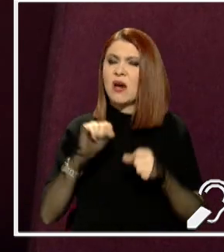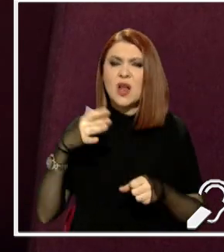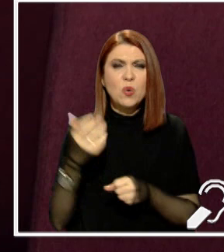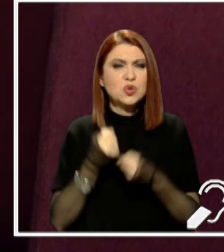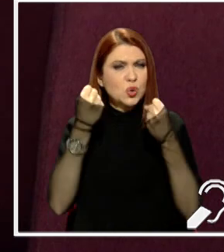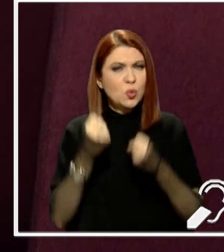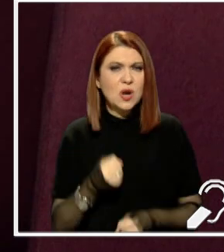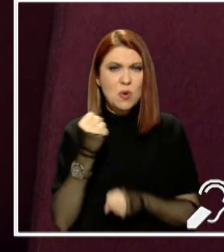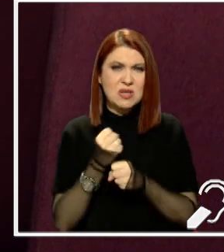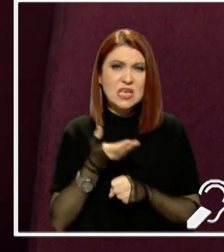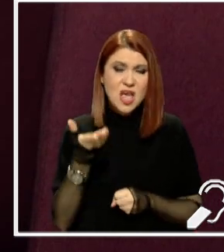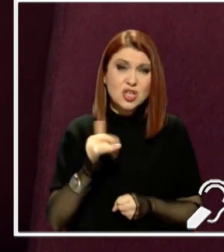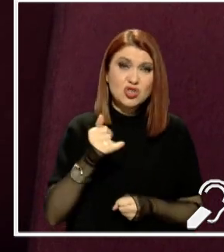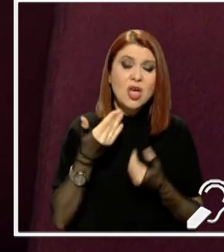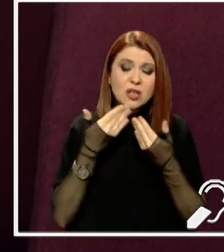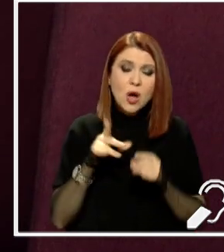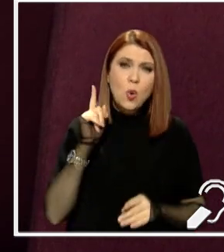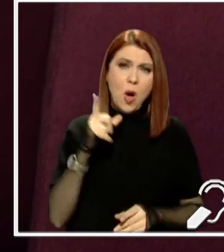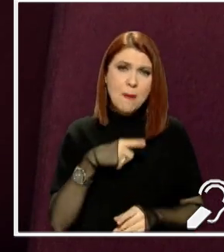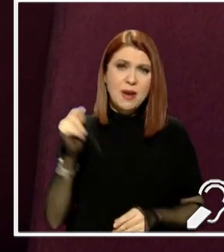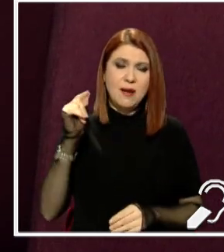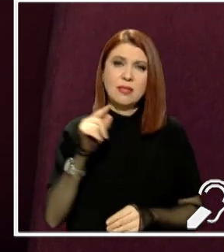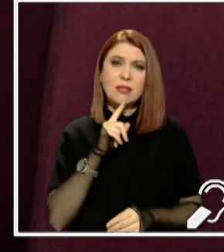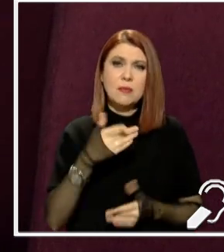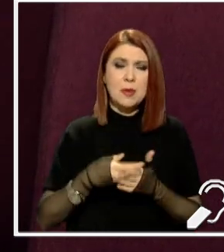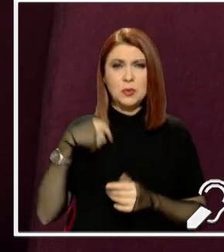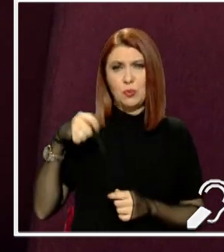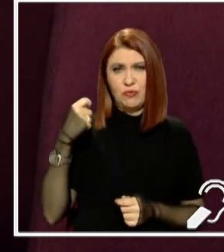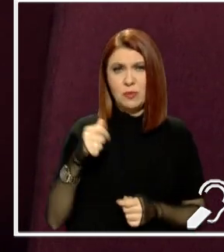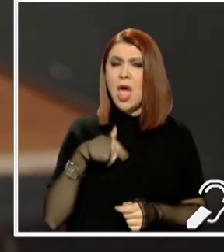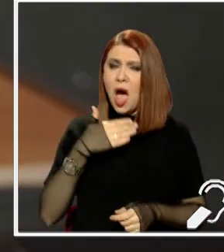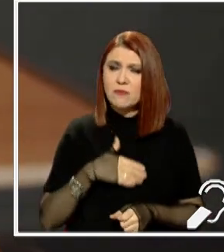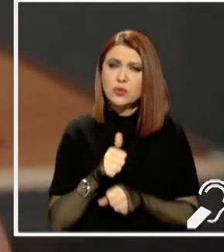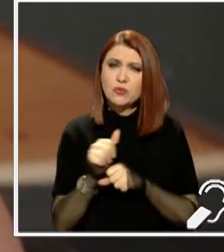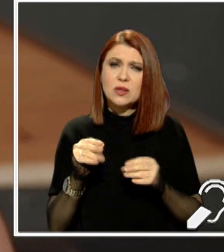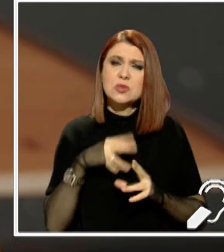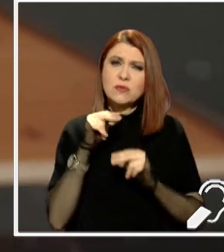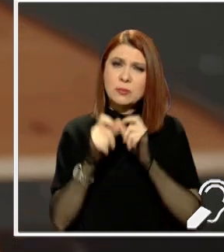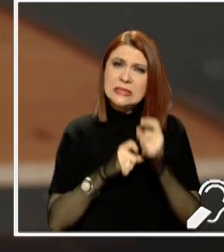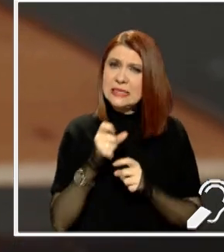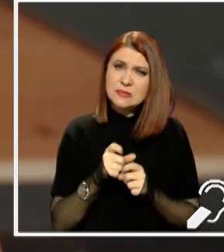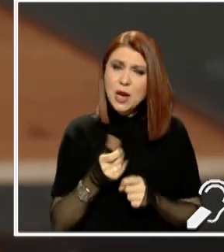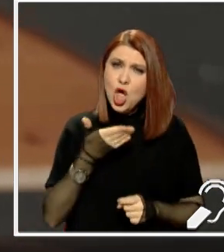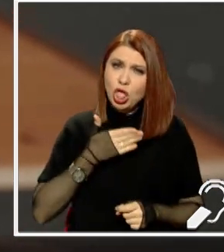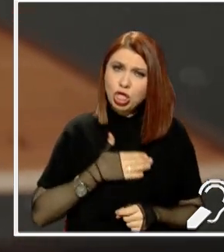altul în meseria asta, și cumva de acolo a pornit tema mea pentru film. Mi-am dorit foarte mult să vorbesc despre dorința enormă de a